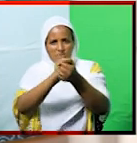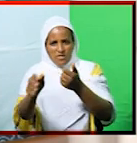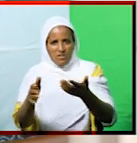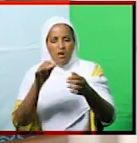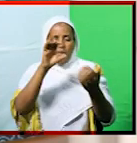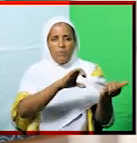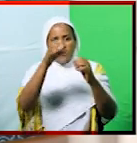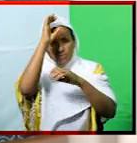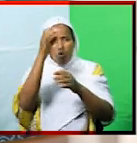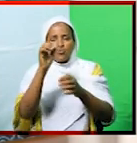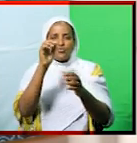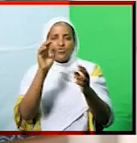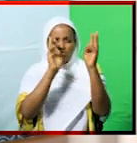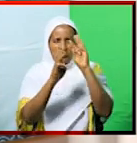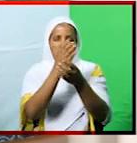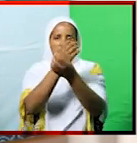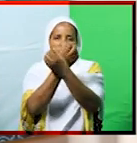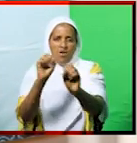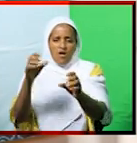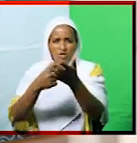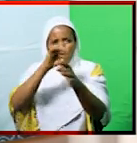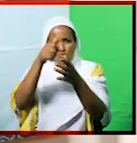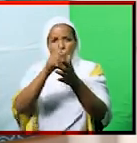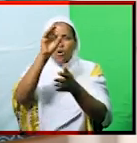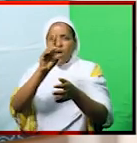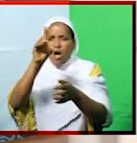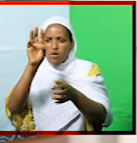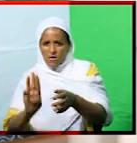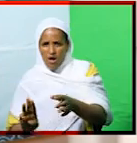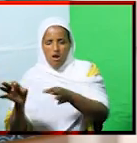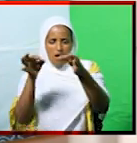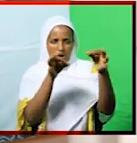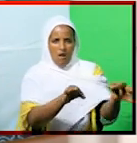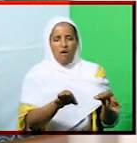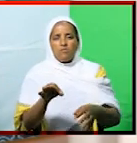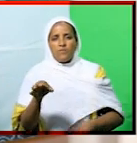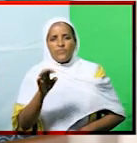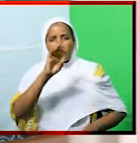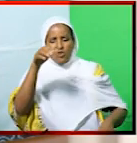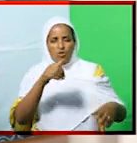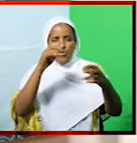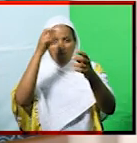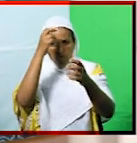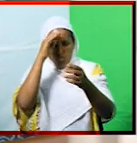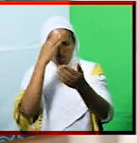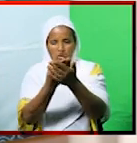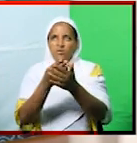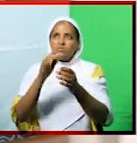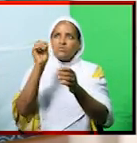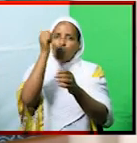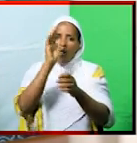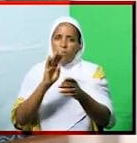ነው። ወድቆ ሲነሳ እኛን ወድቆ አነሳን፣ ማለት ከውድቀት አነሳን።